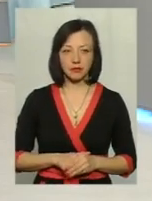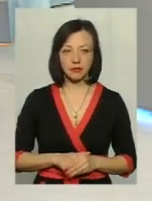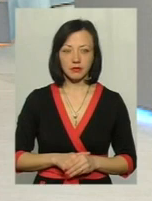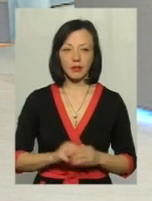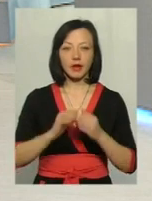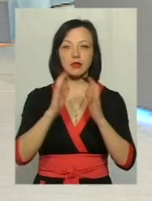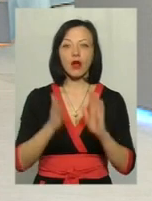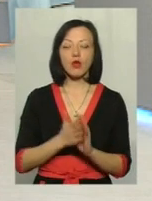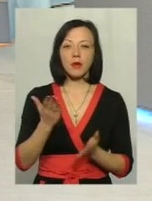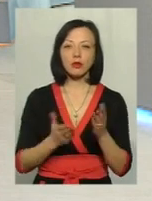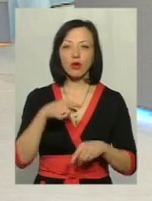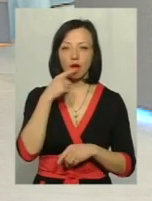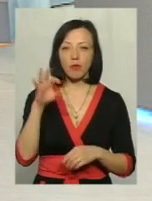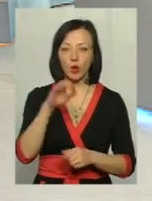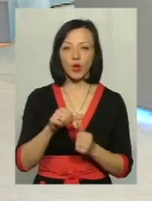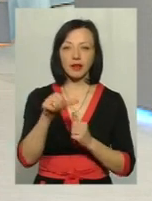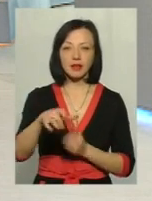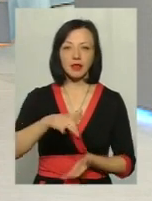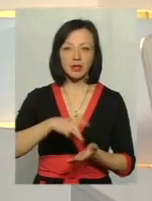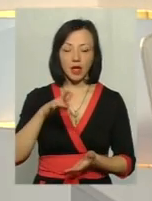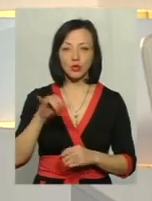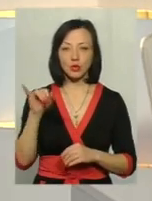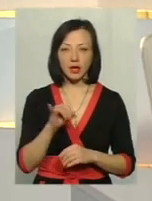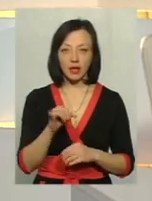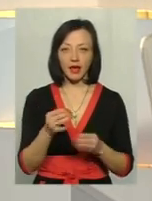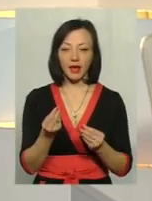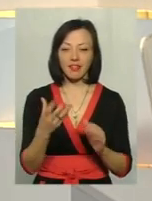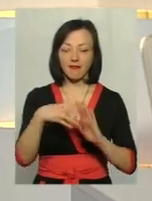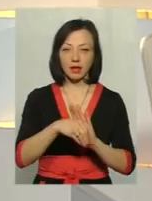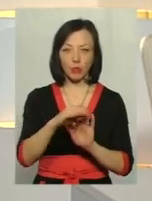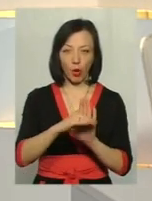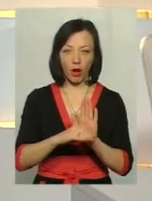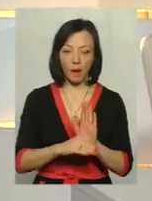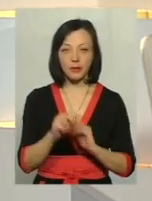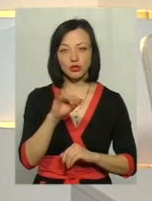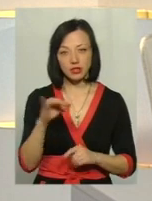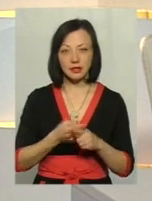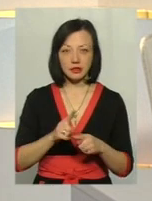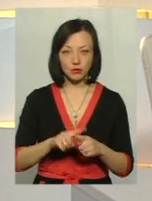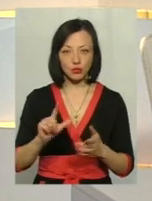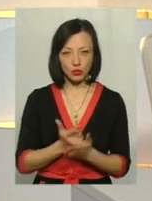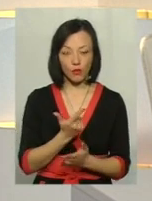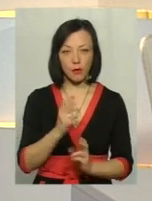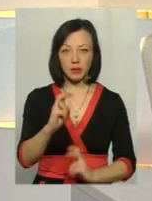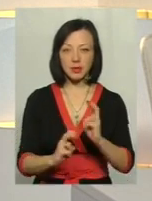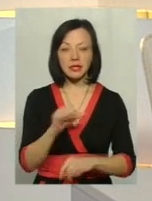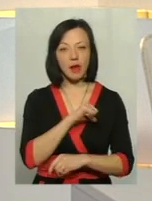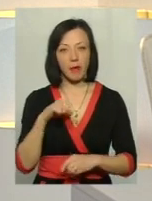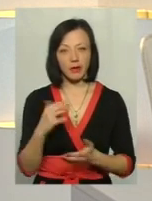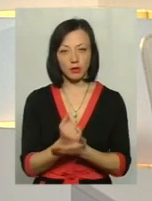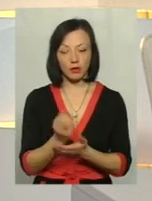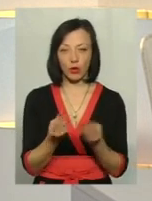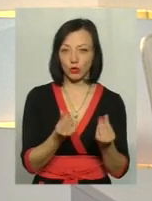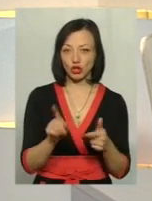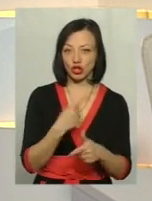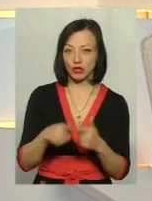Загалом, якщо говорити про все-таки децентралізацію і інвест-програми, чи це знов же підприємство саме заробляє гроші,